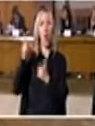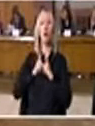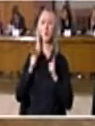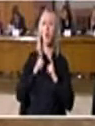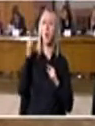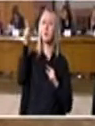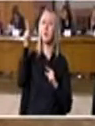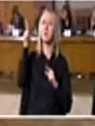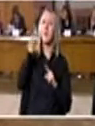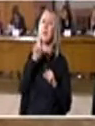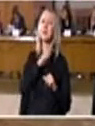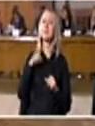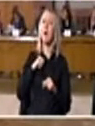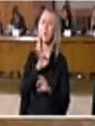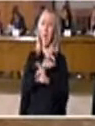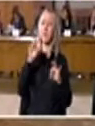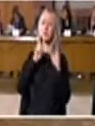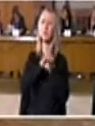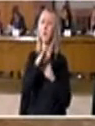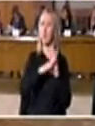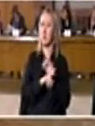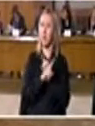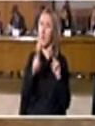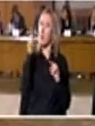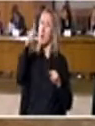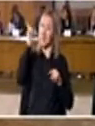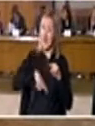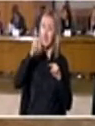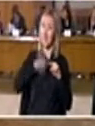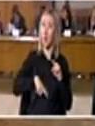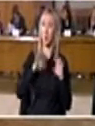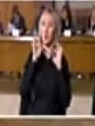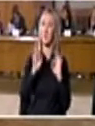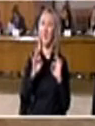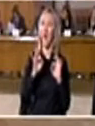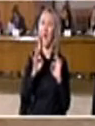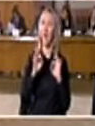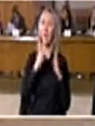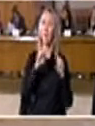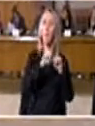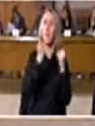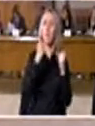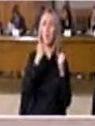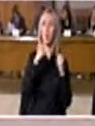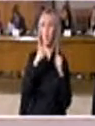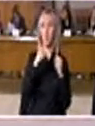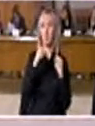da efikasno sprovode zakone, da sankcionišu svaki oblik povrede, kršenja ljudskih